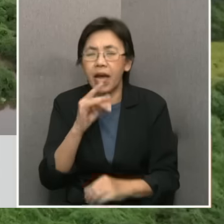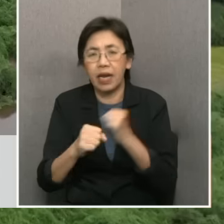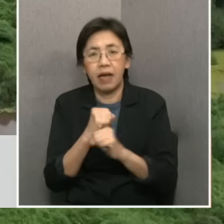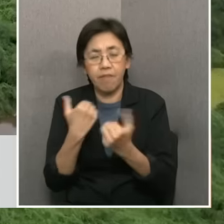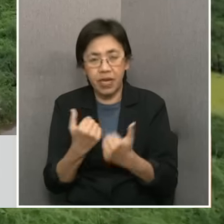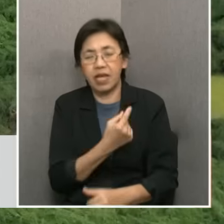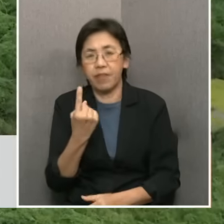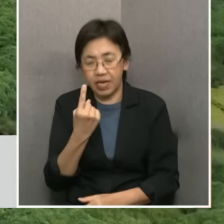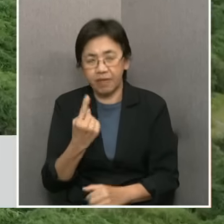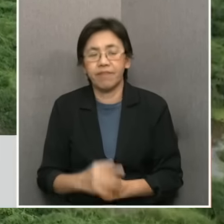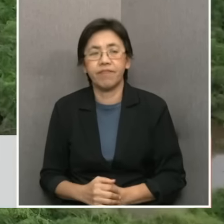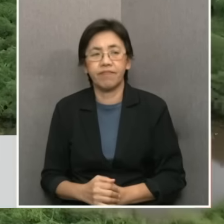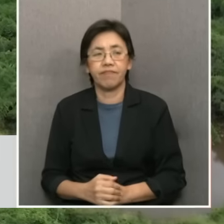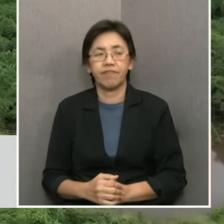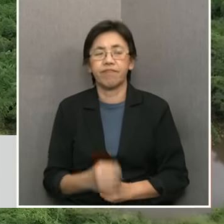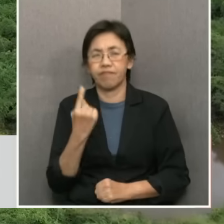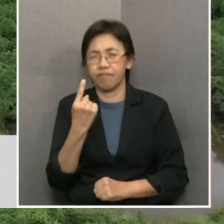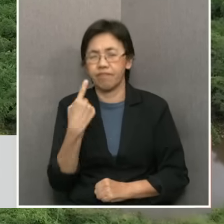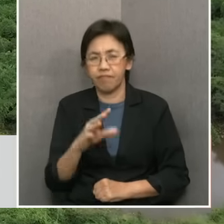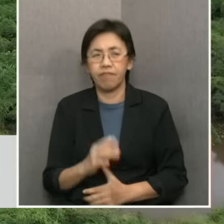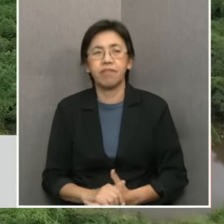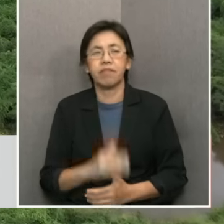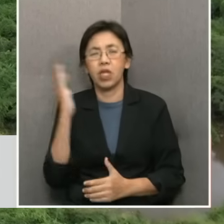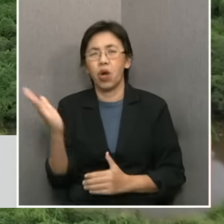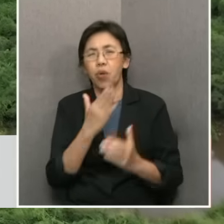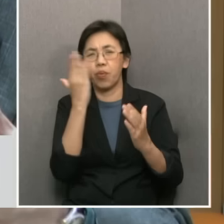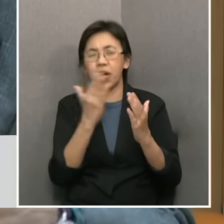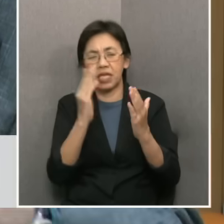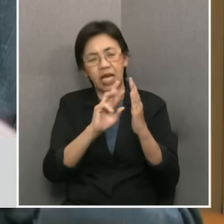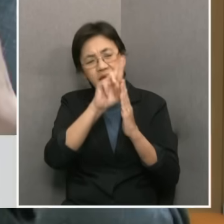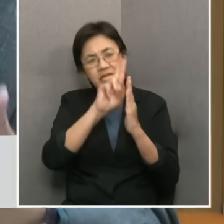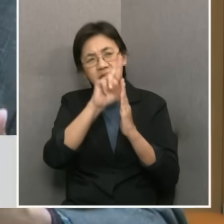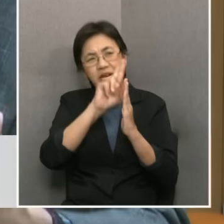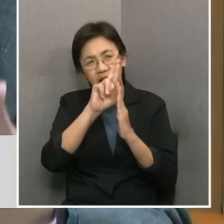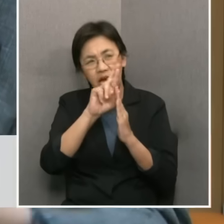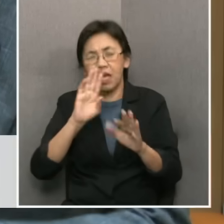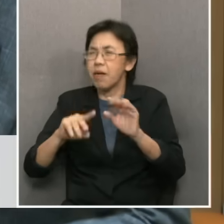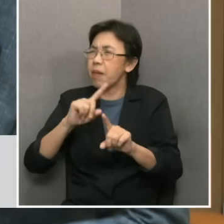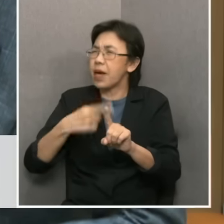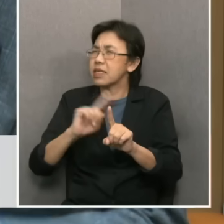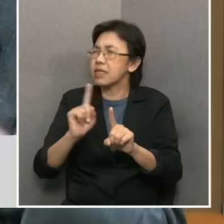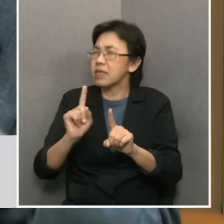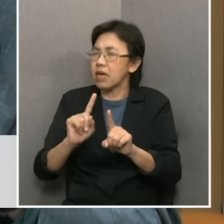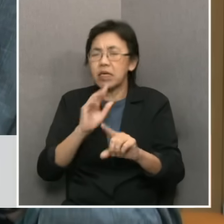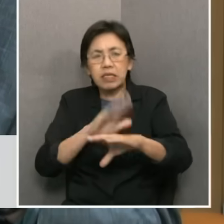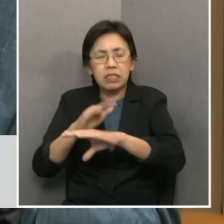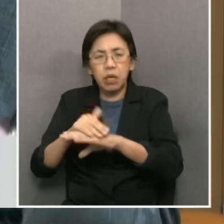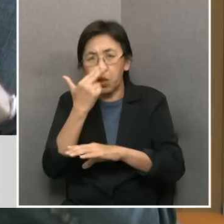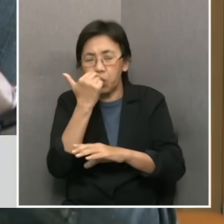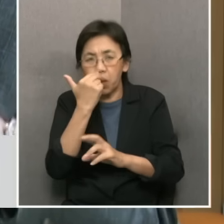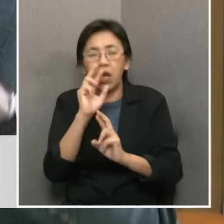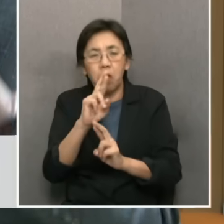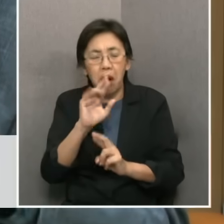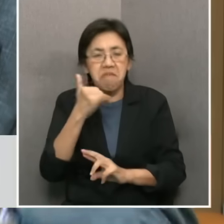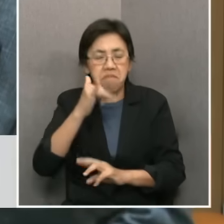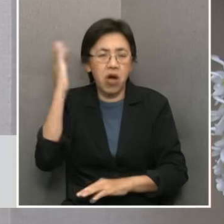ครับตัวมาว่านะฮะเรียกว่าเข้ามามีอิทธิพลแต่เฉียดเชียงรายครับ ในช่วงเดือนไหนครับที่เราเองต้องจับตาดูว่าจะมีพ